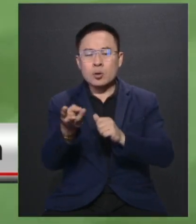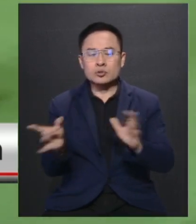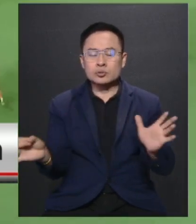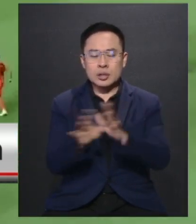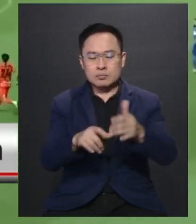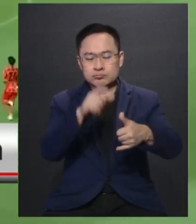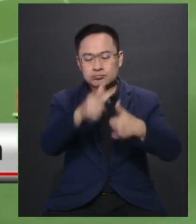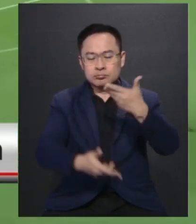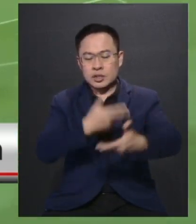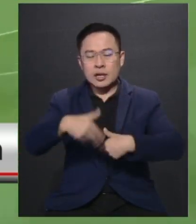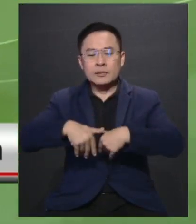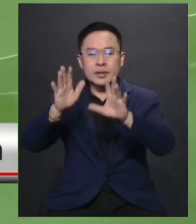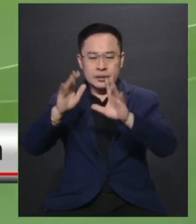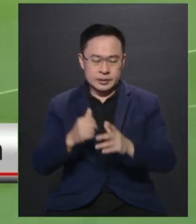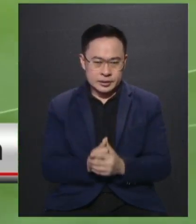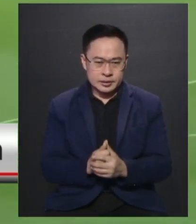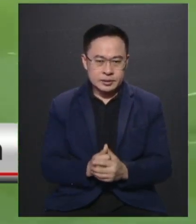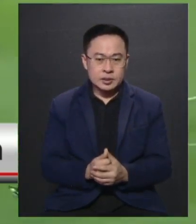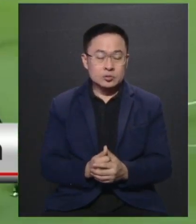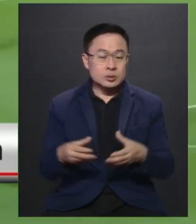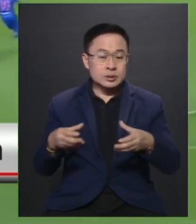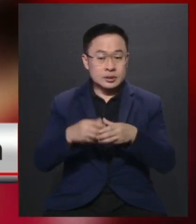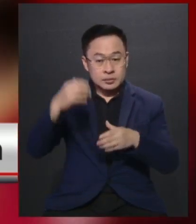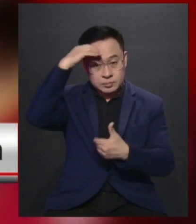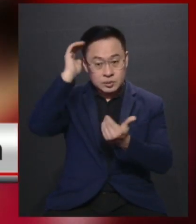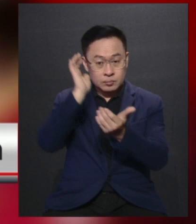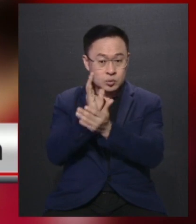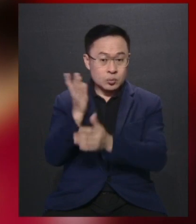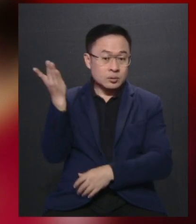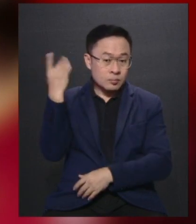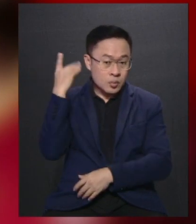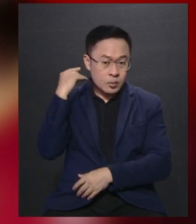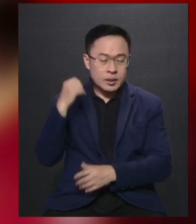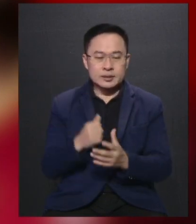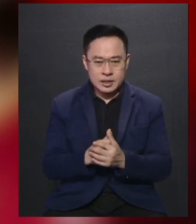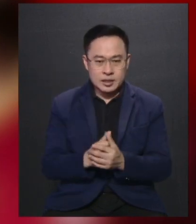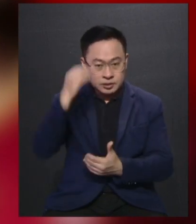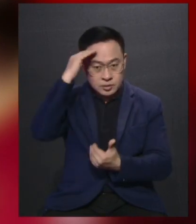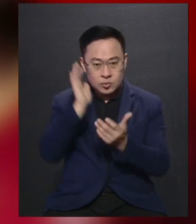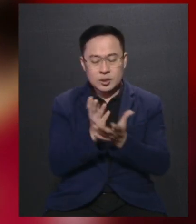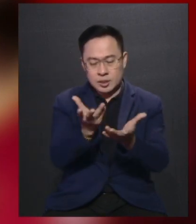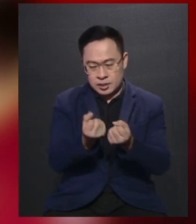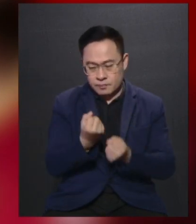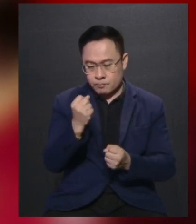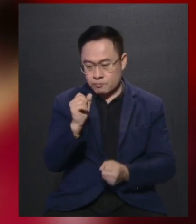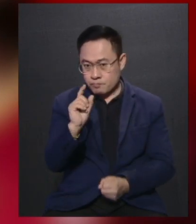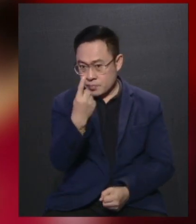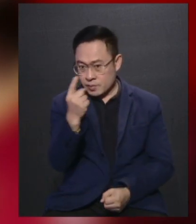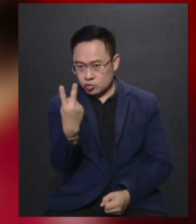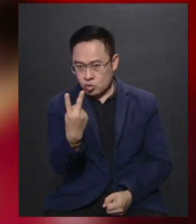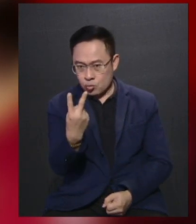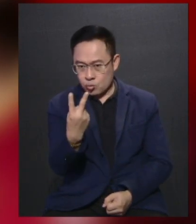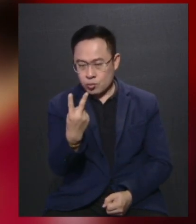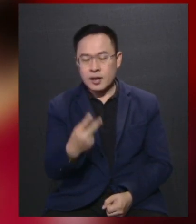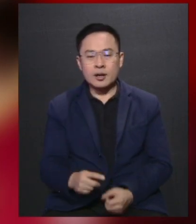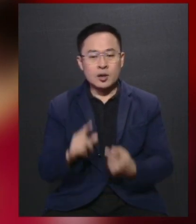ส่วนโปลิศเทโร FCครับเมื่อวานนี้น่าสนใจมากครับเปิดตัว 2ผู้เล่นใหม่อย่างเป็นทางการนะครับอ่าเริ่มจากคน